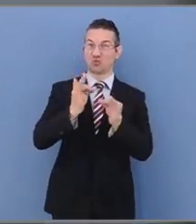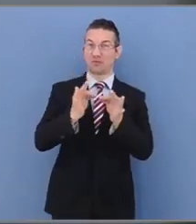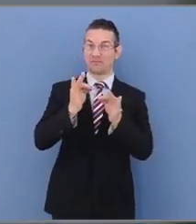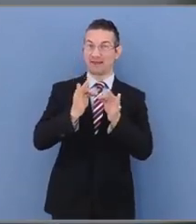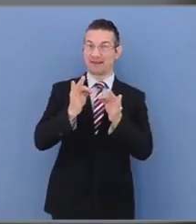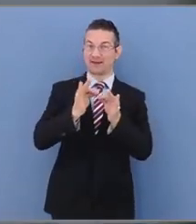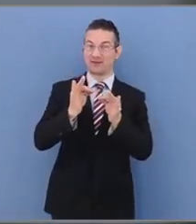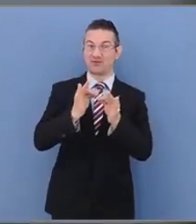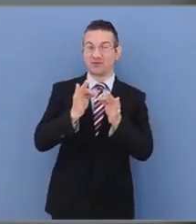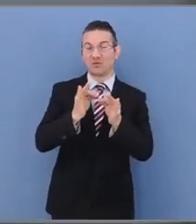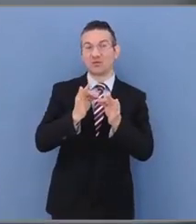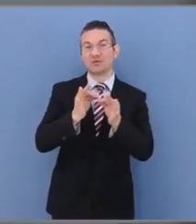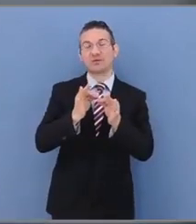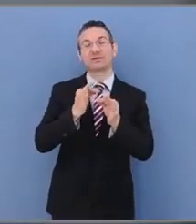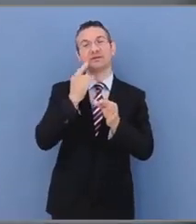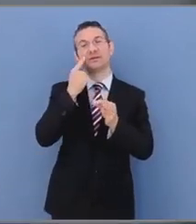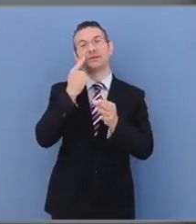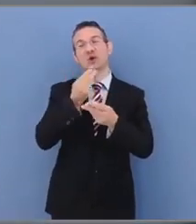di condivisione nostra, perché